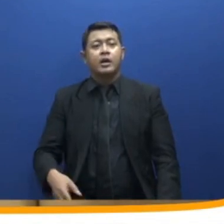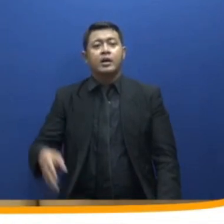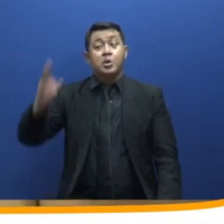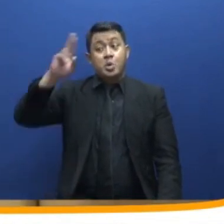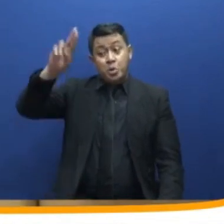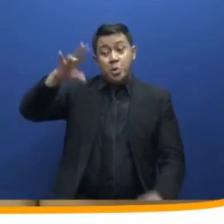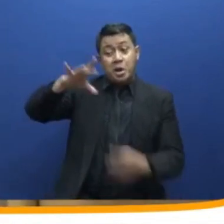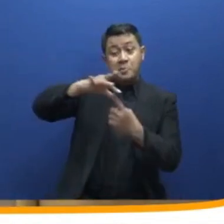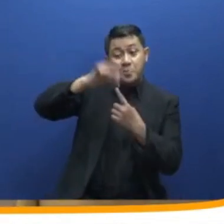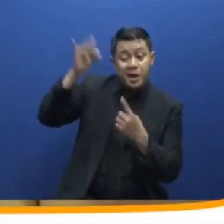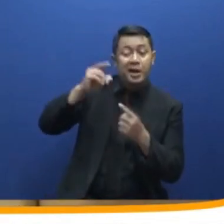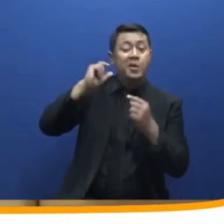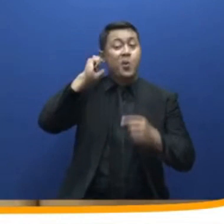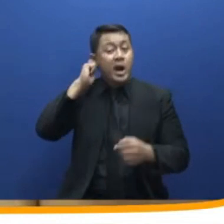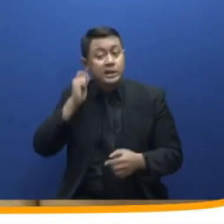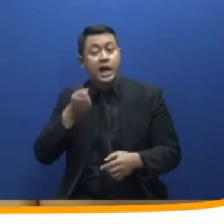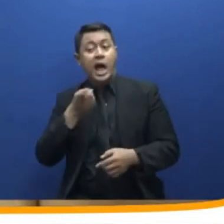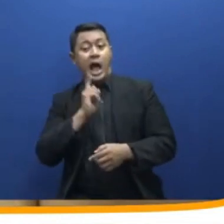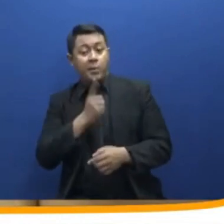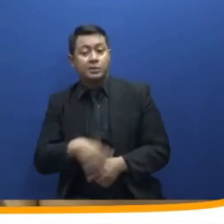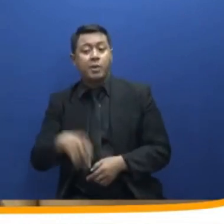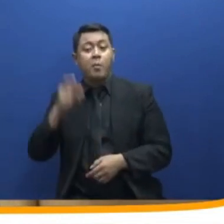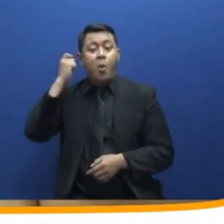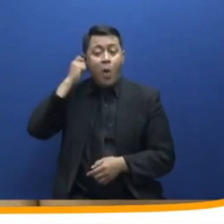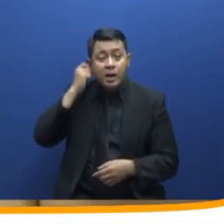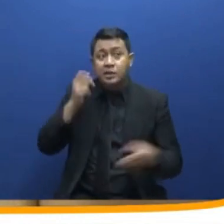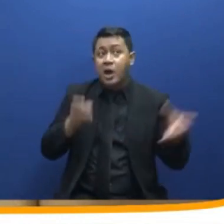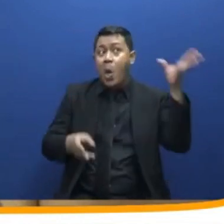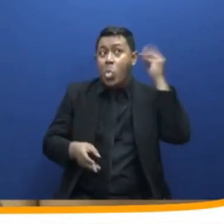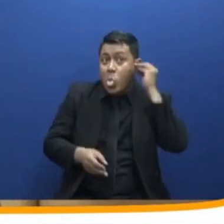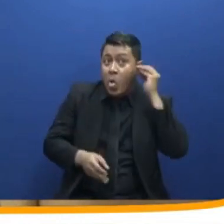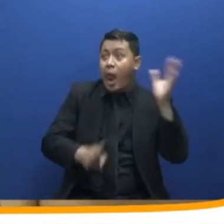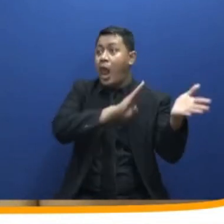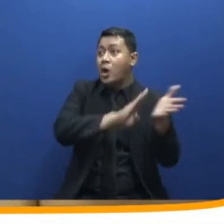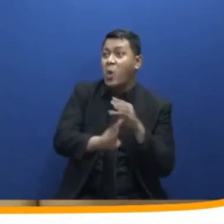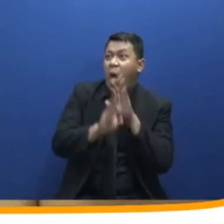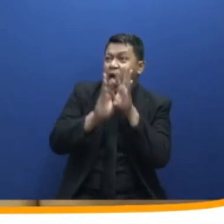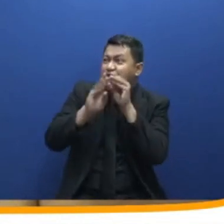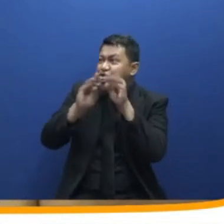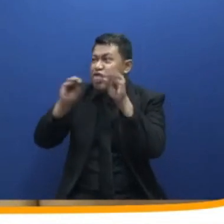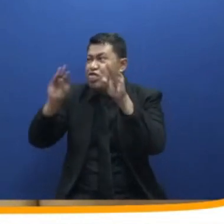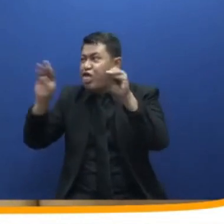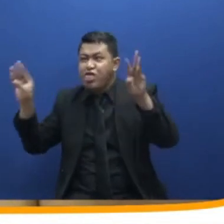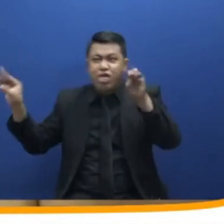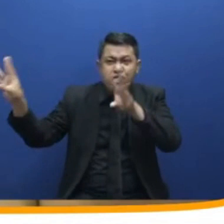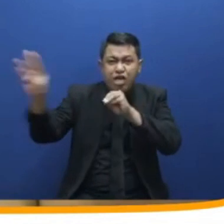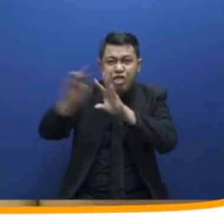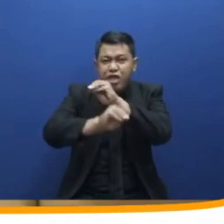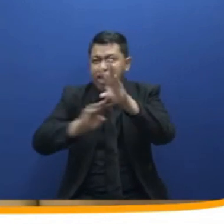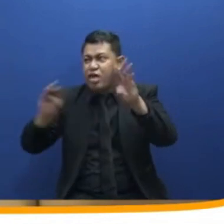dibagikan terus-menerus merasakannya cerita itu bisa secepat kilat bisa tersampaikan mana-mana